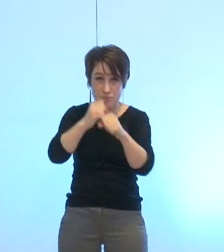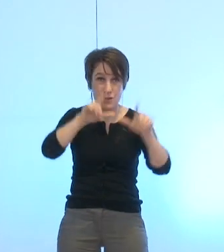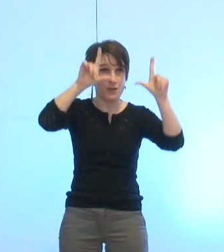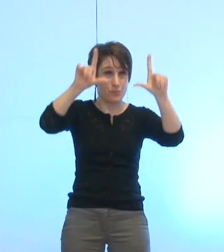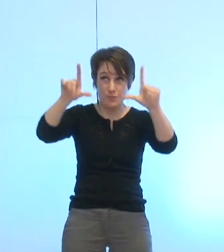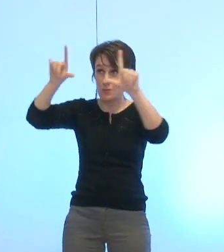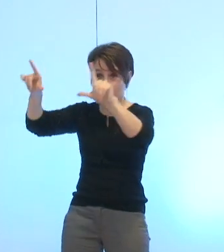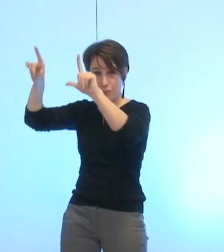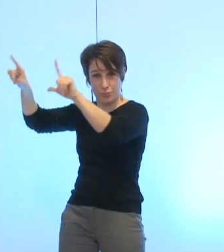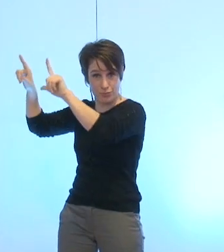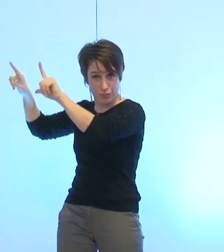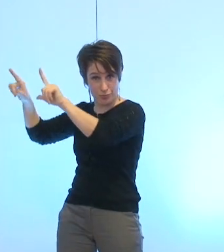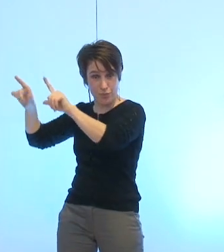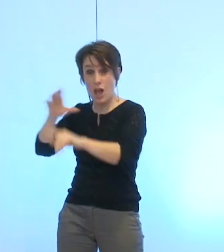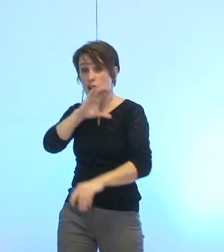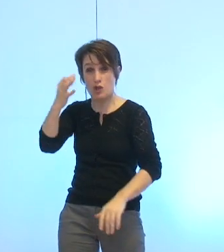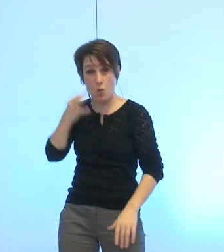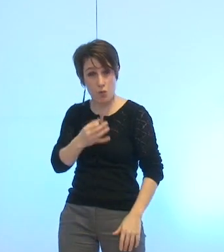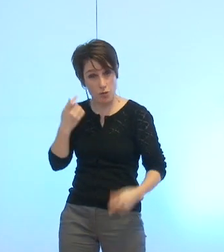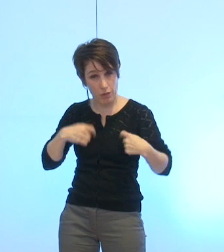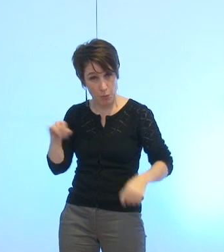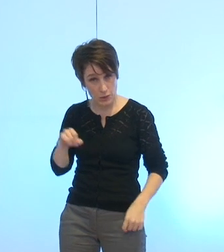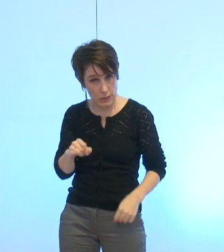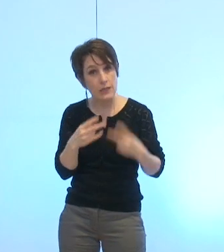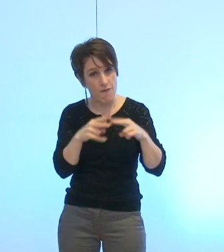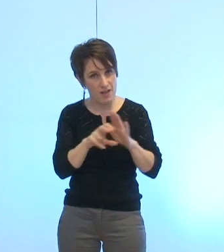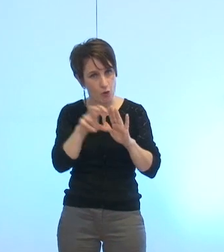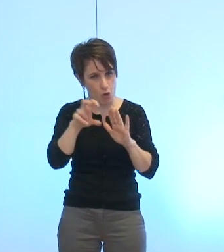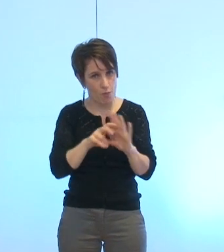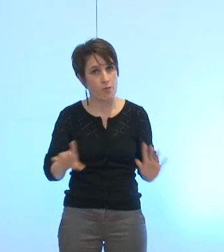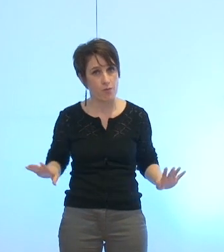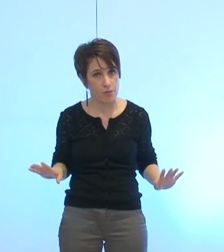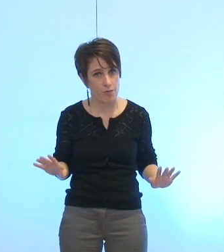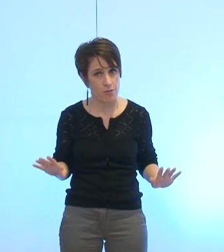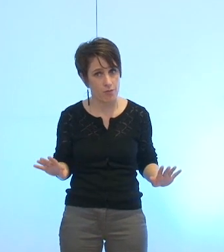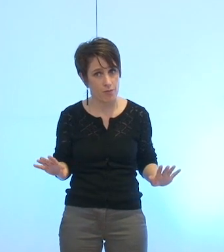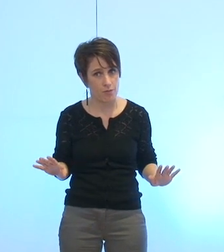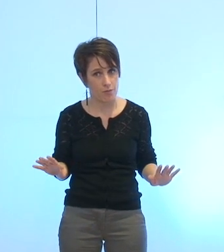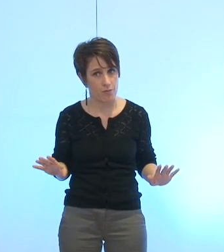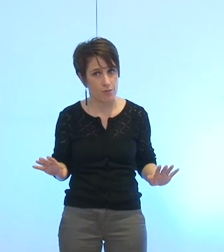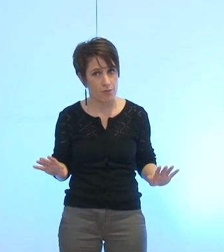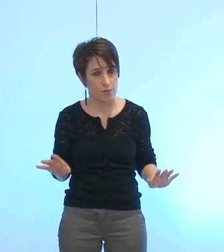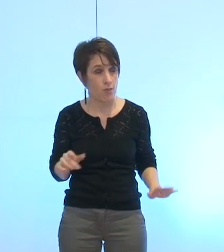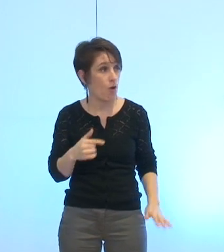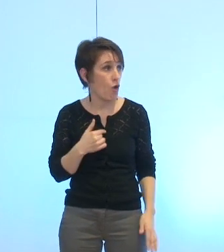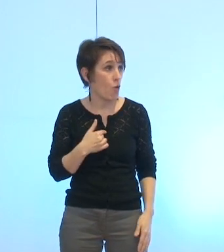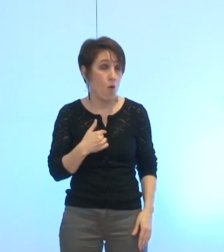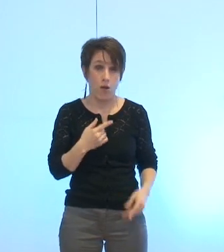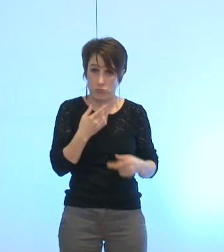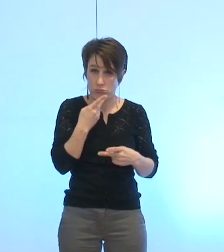entièrement à la charge de la collectivité si contrairement à ce que je